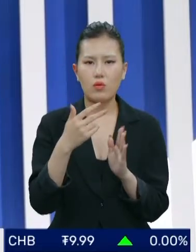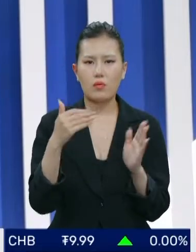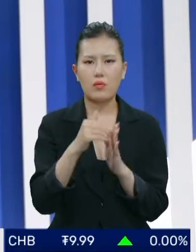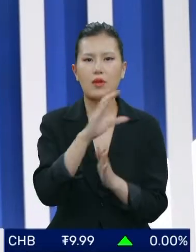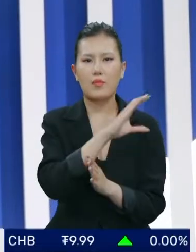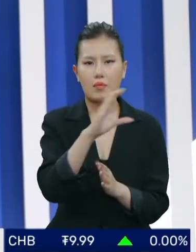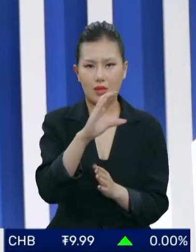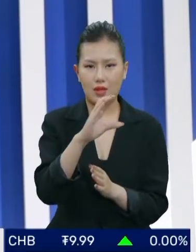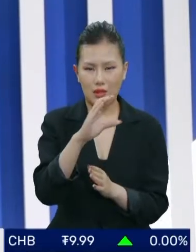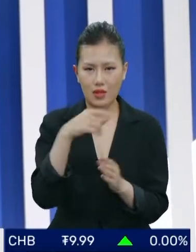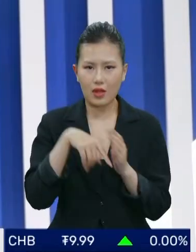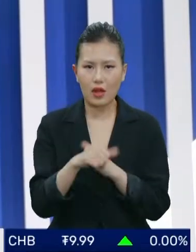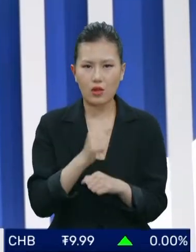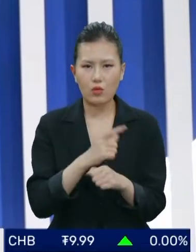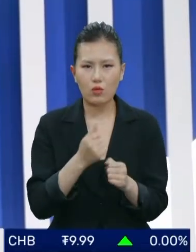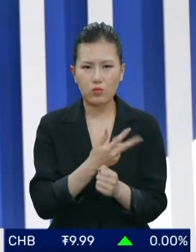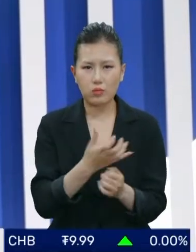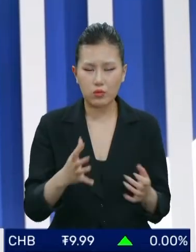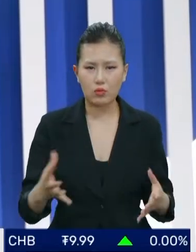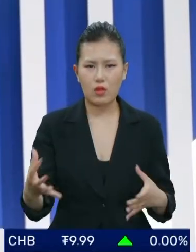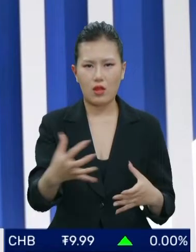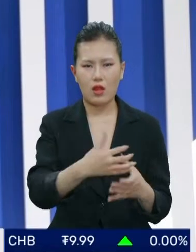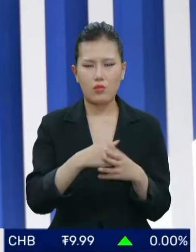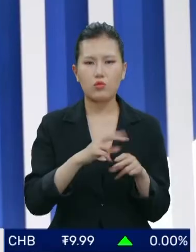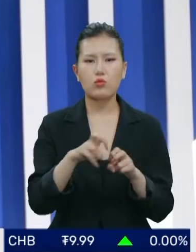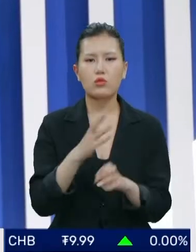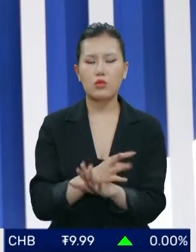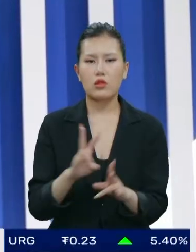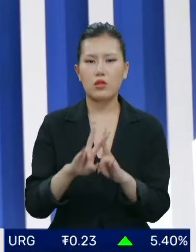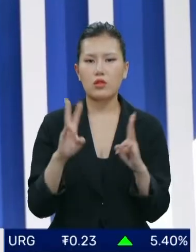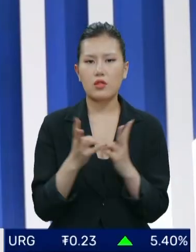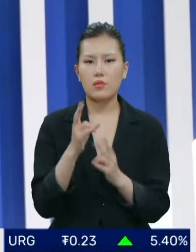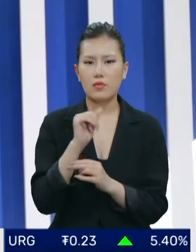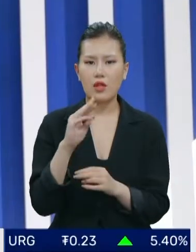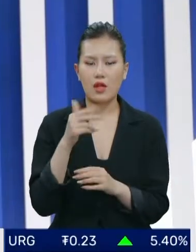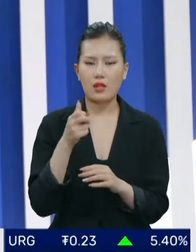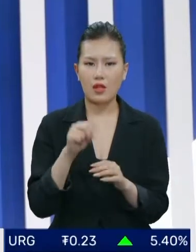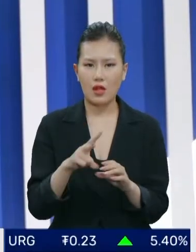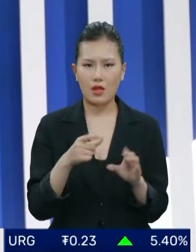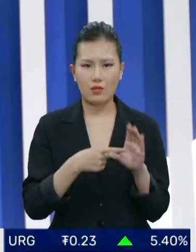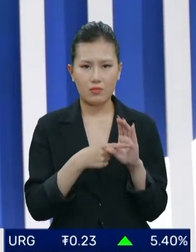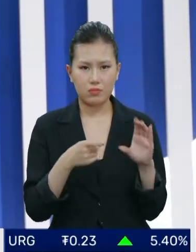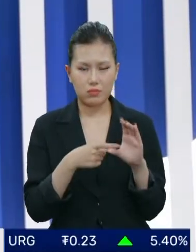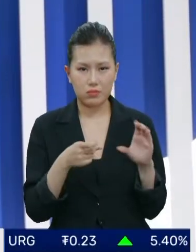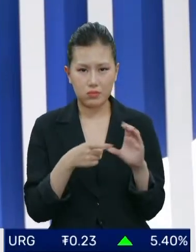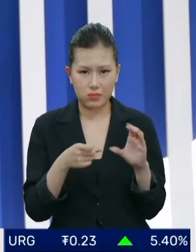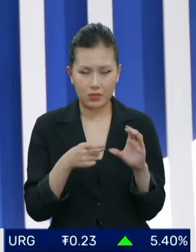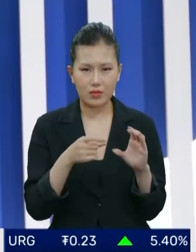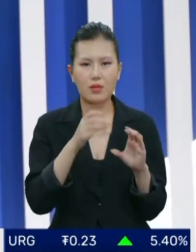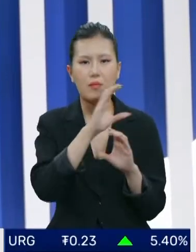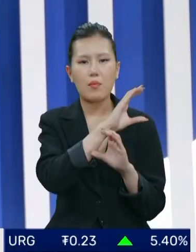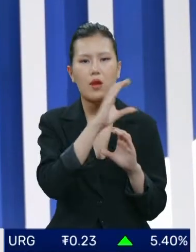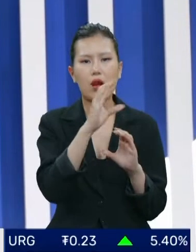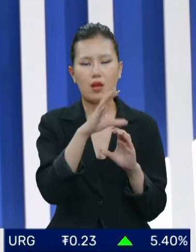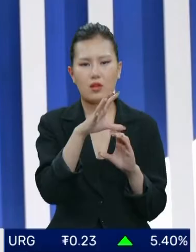736.8 мянган ажиллагч бол хамрагдсан байна. За нийгмийн даатгалын шимтгэл төлж буй эдгээр аж ахуй нэгж байгууллагуудын тоо өмнөх оны